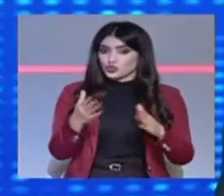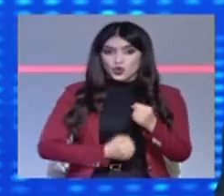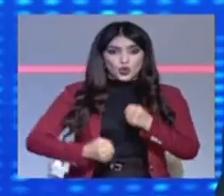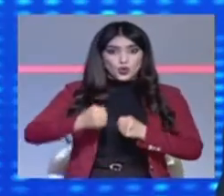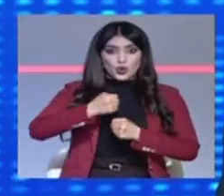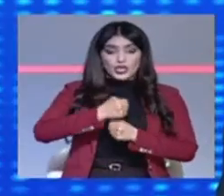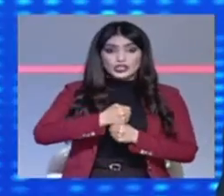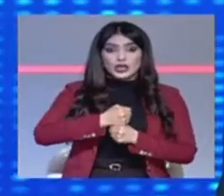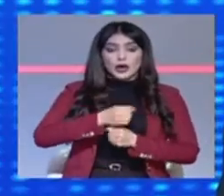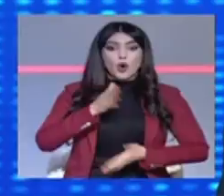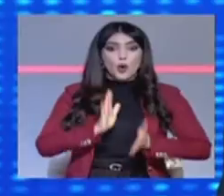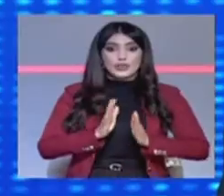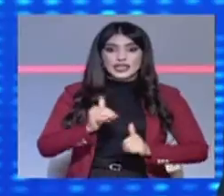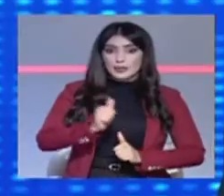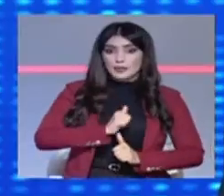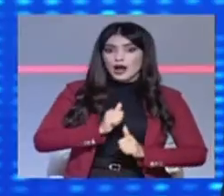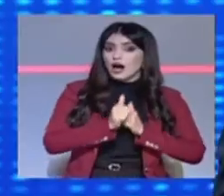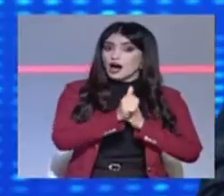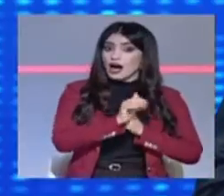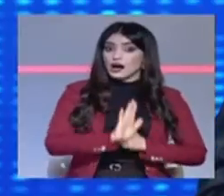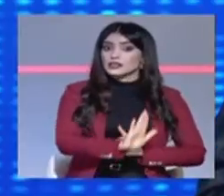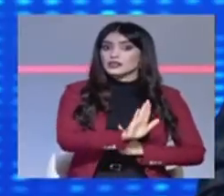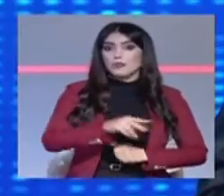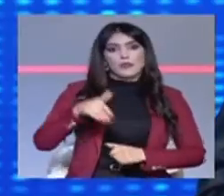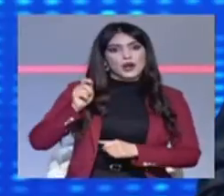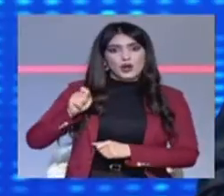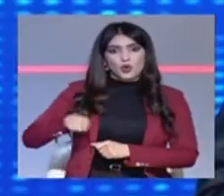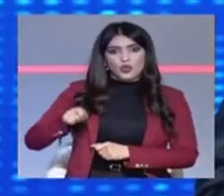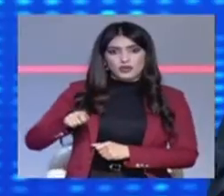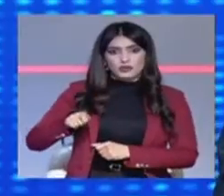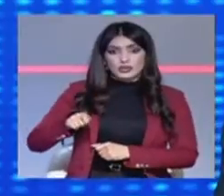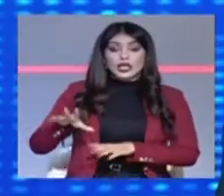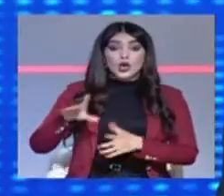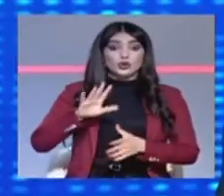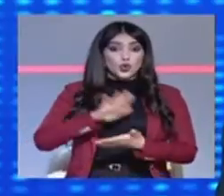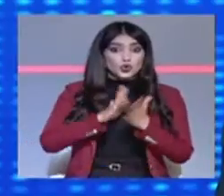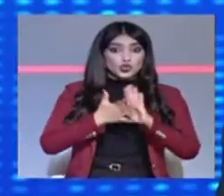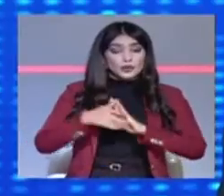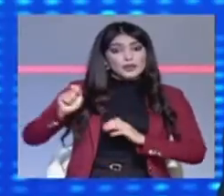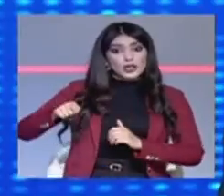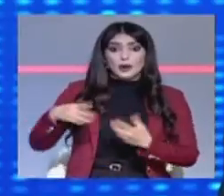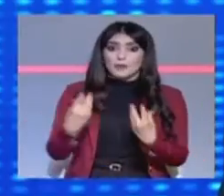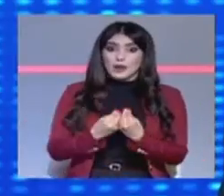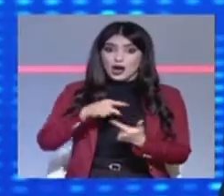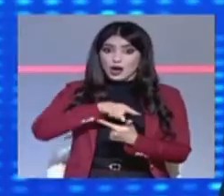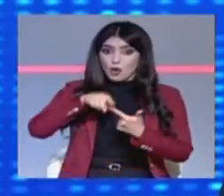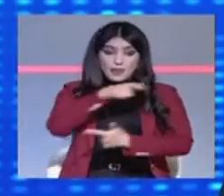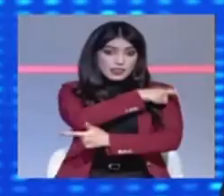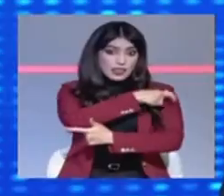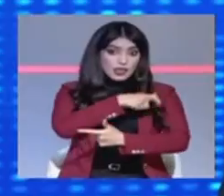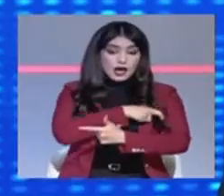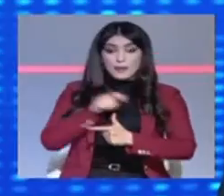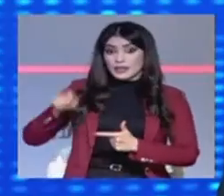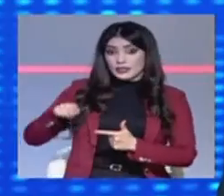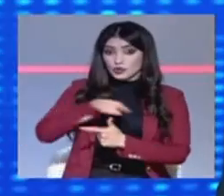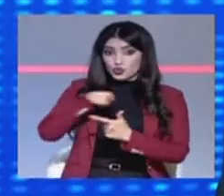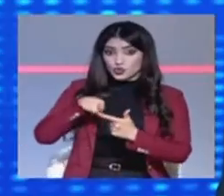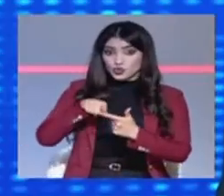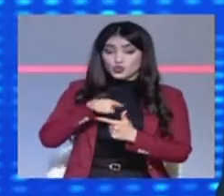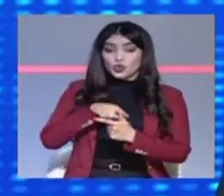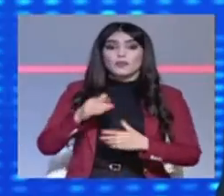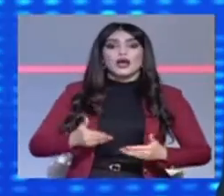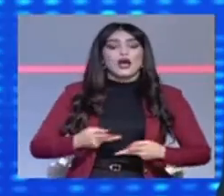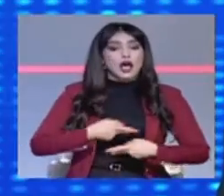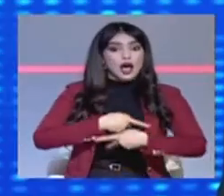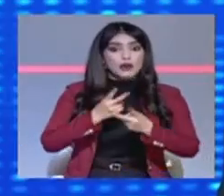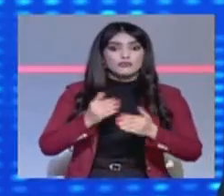مستشفى خاص لفائده القضاه وكانت جمعيه القضاه ونقابه القضاه اعلنتها صباح اليوم التمديد